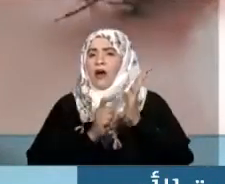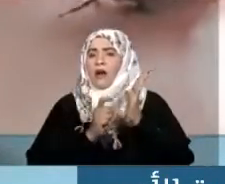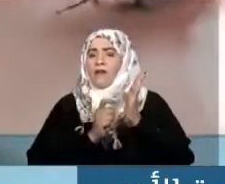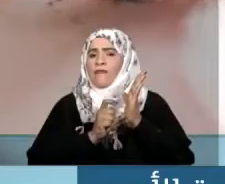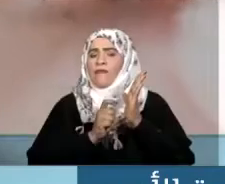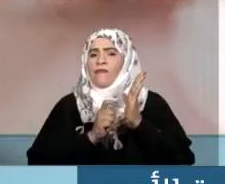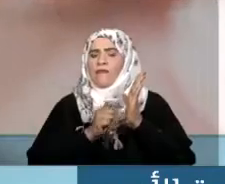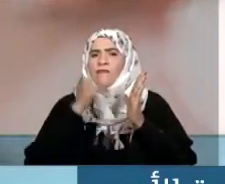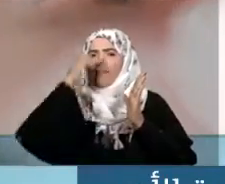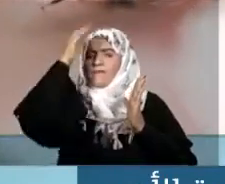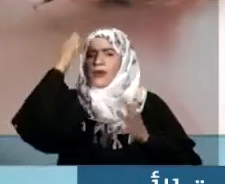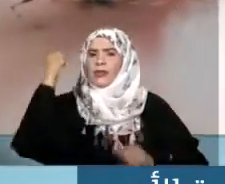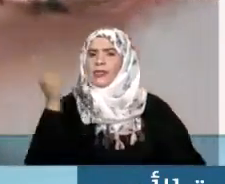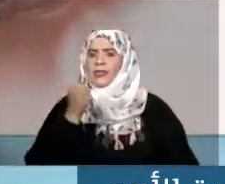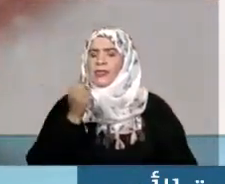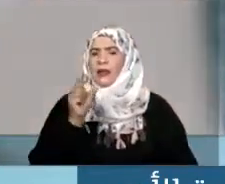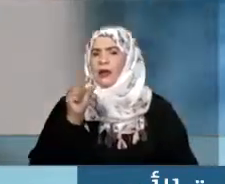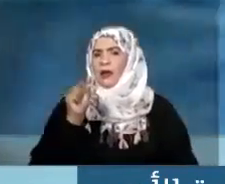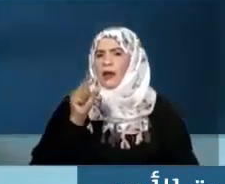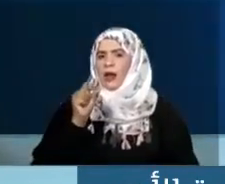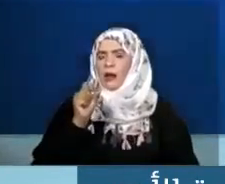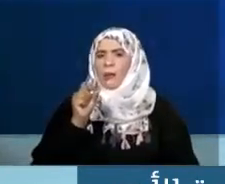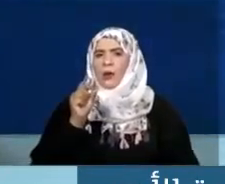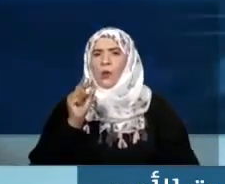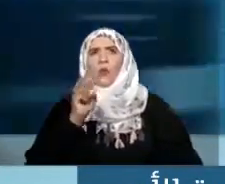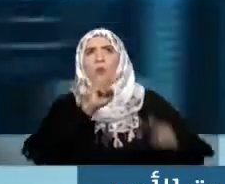تحاكي شبكات